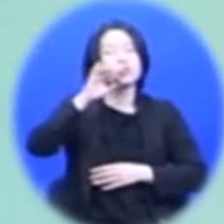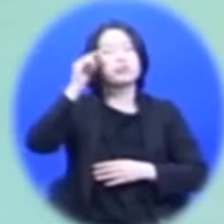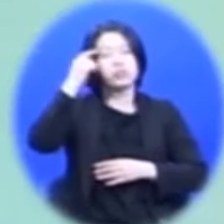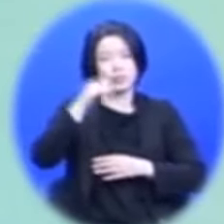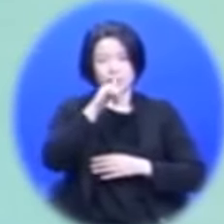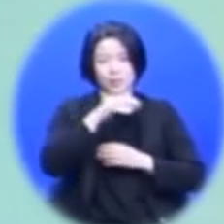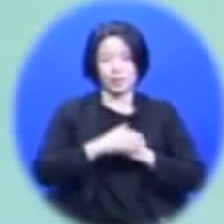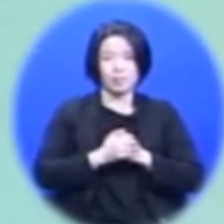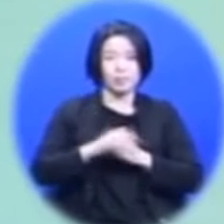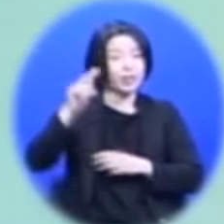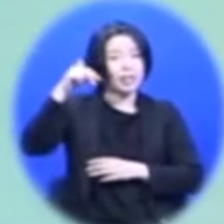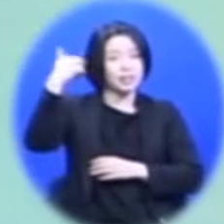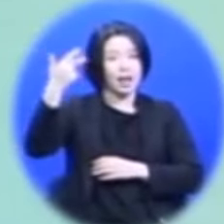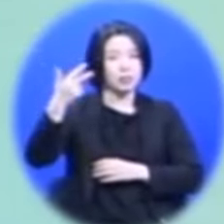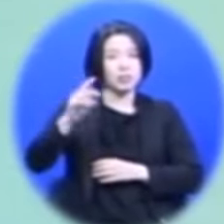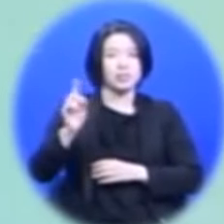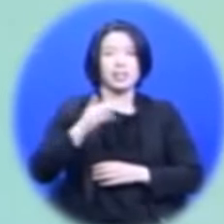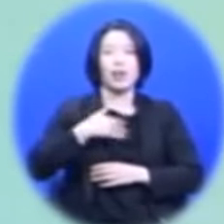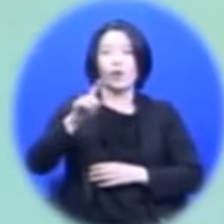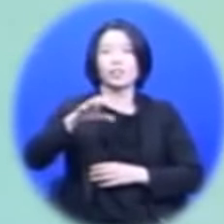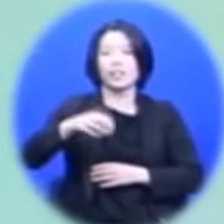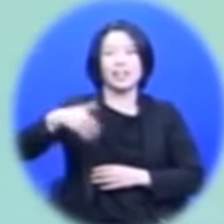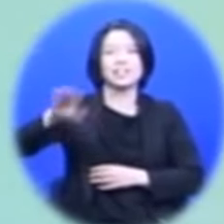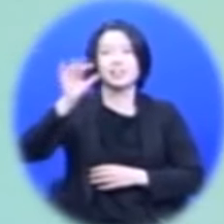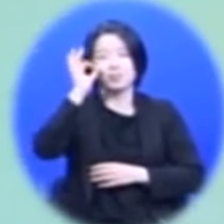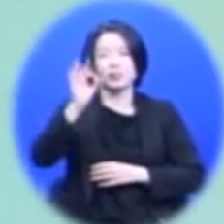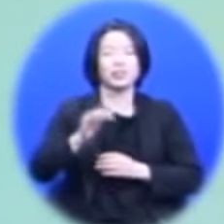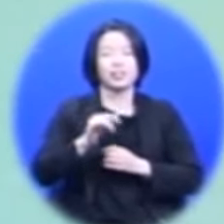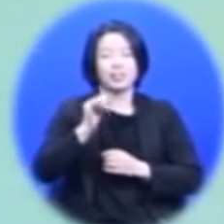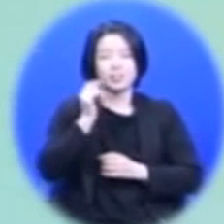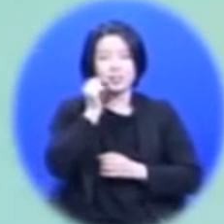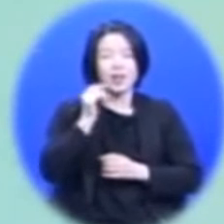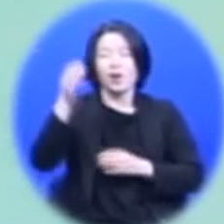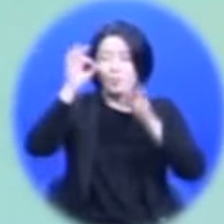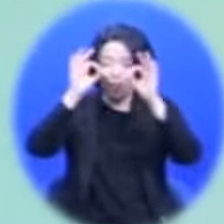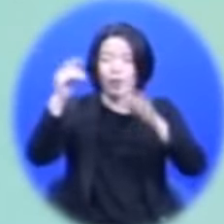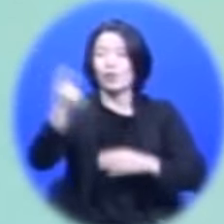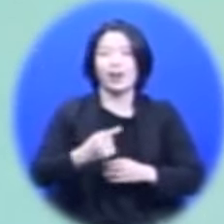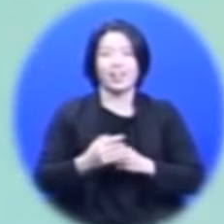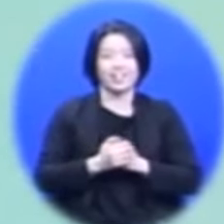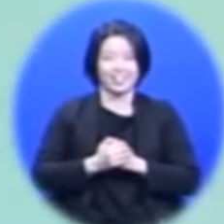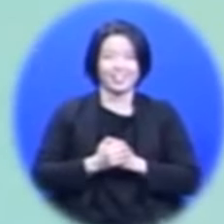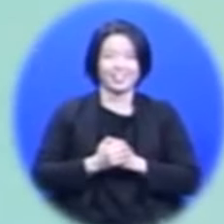다음 주일에는 제가 어디를 못 가요. 보러 올 수밖에